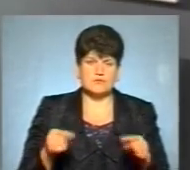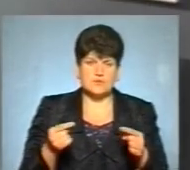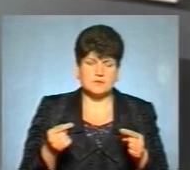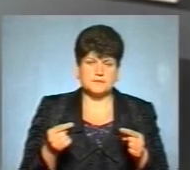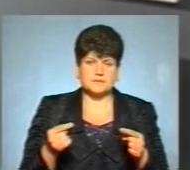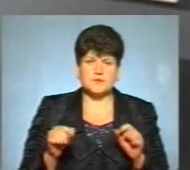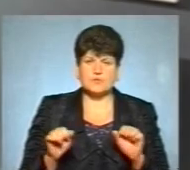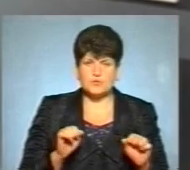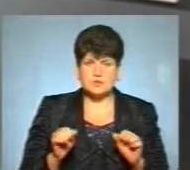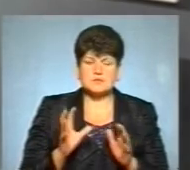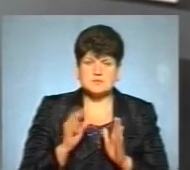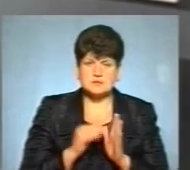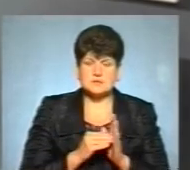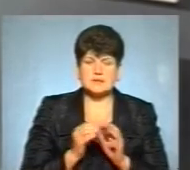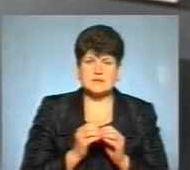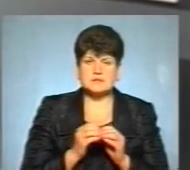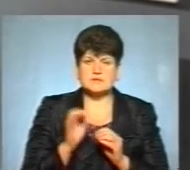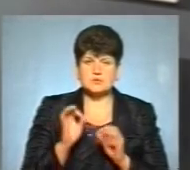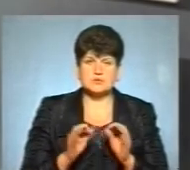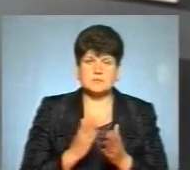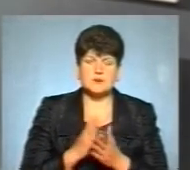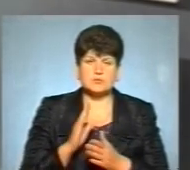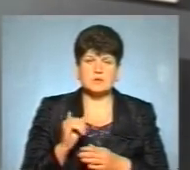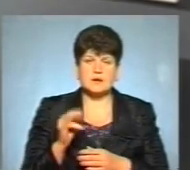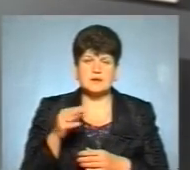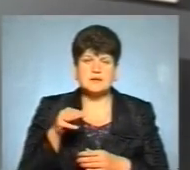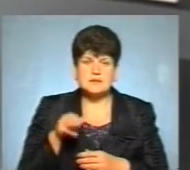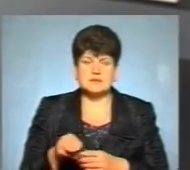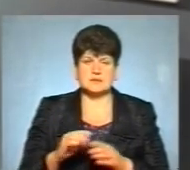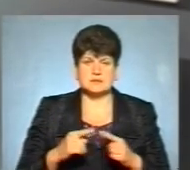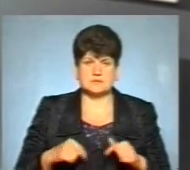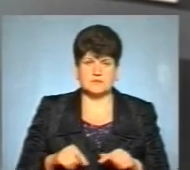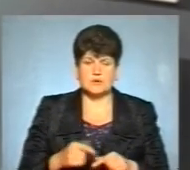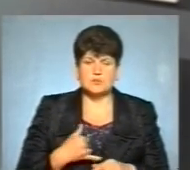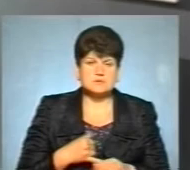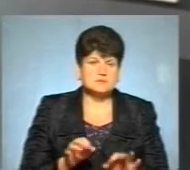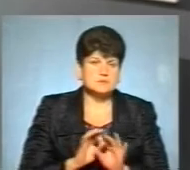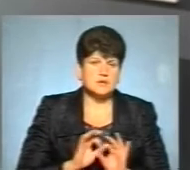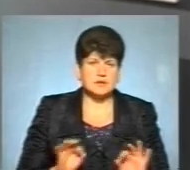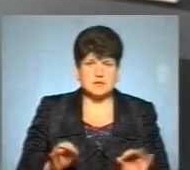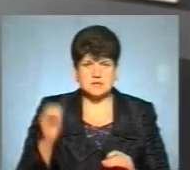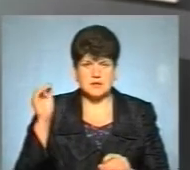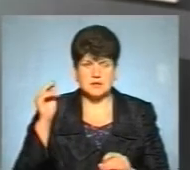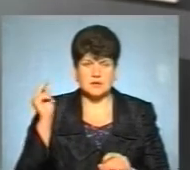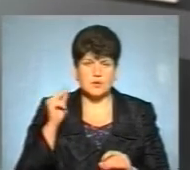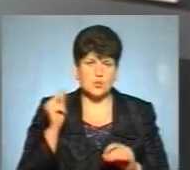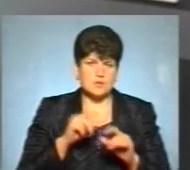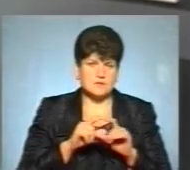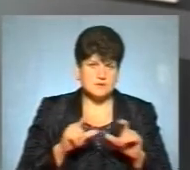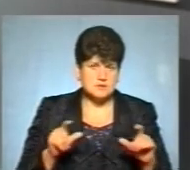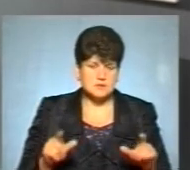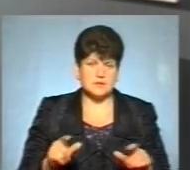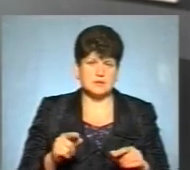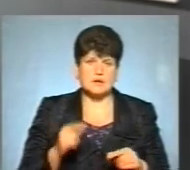в уряді це закладено, що 10% має стати IT-сфера. В нас прекрасні університети, як економічні, так і технічні,